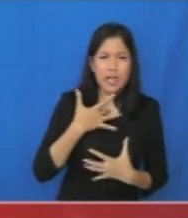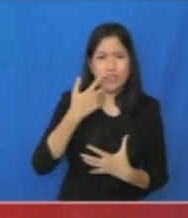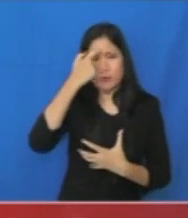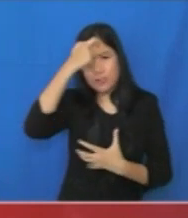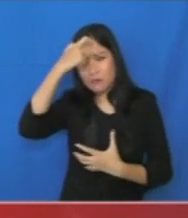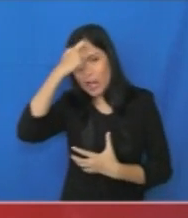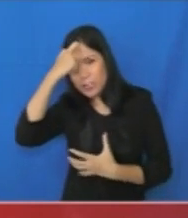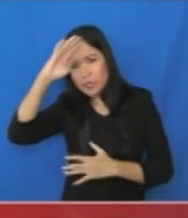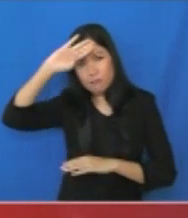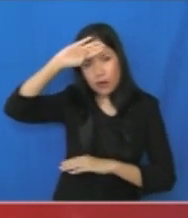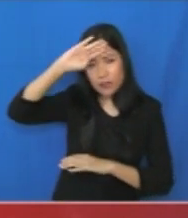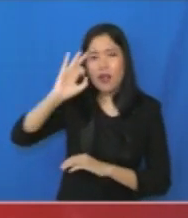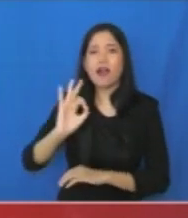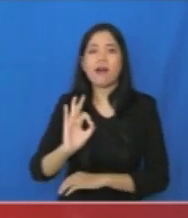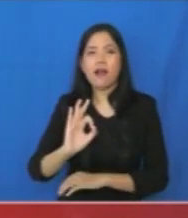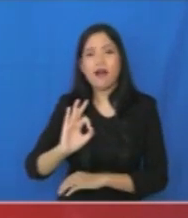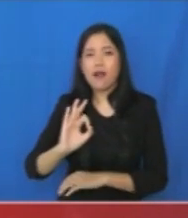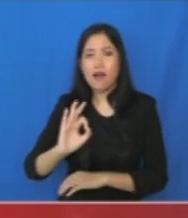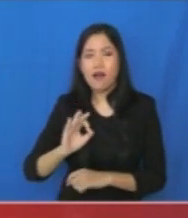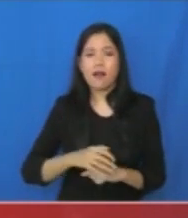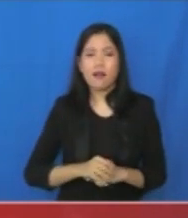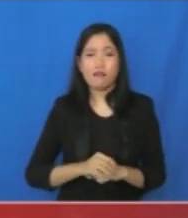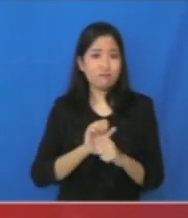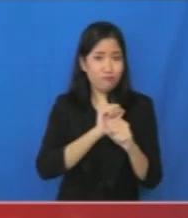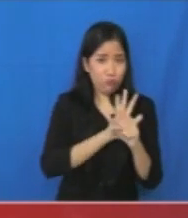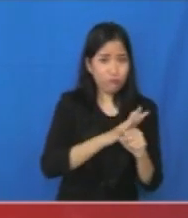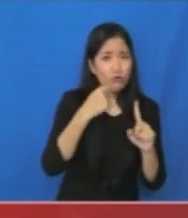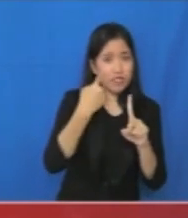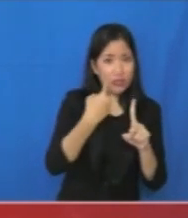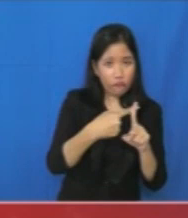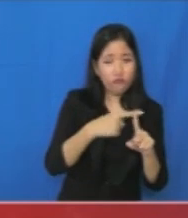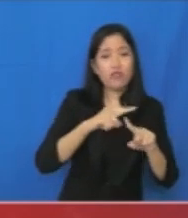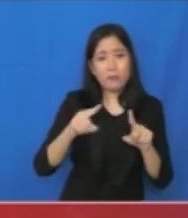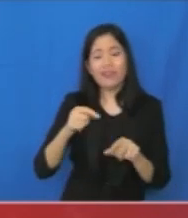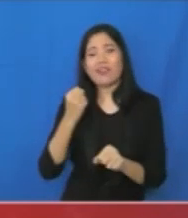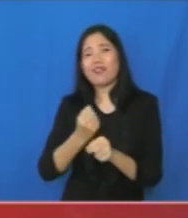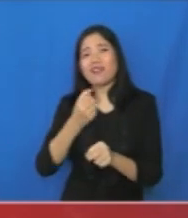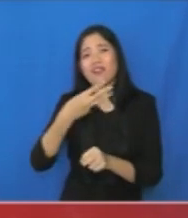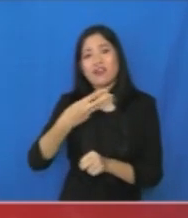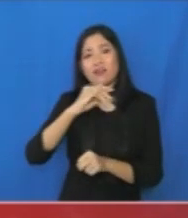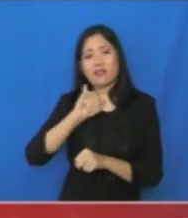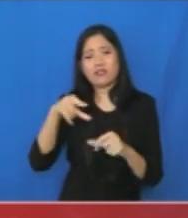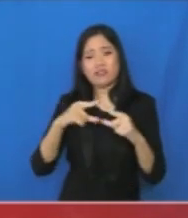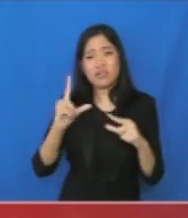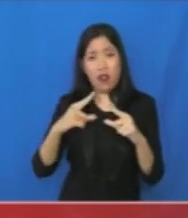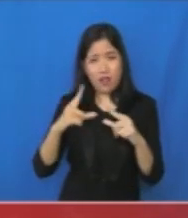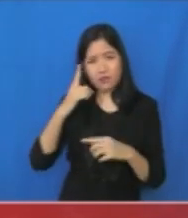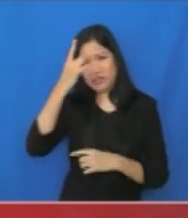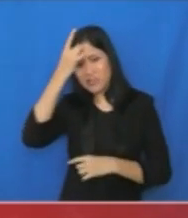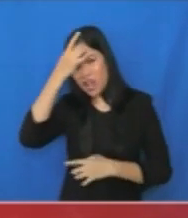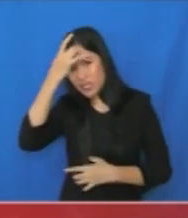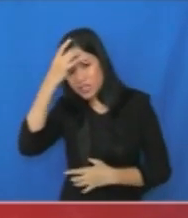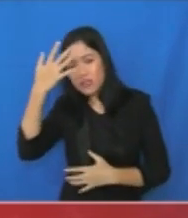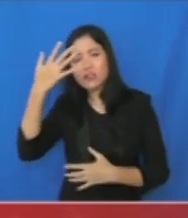kasus positif covert 19 dengan gejala yang minimal sehingga